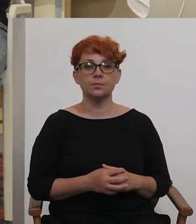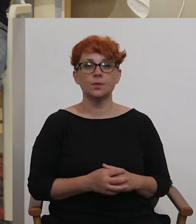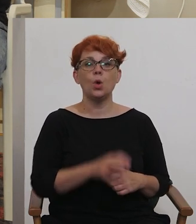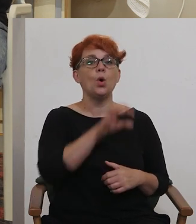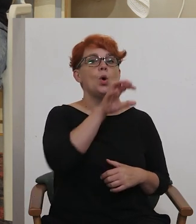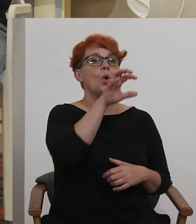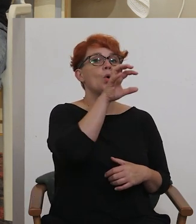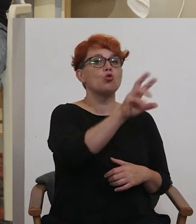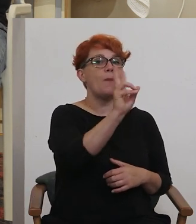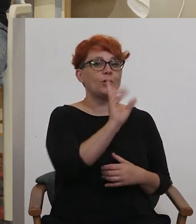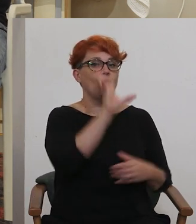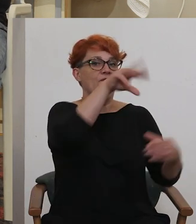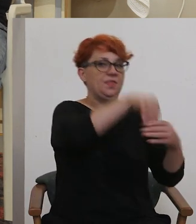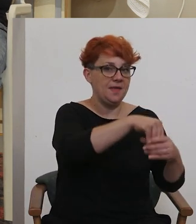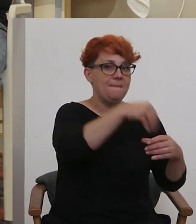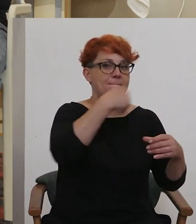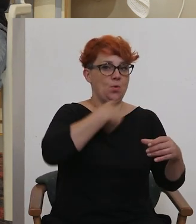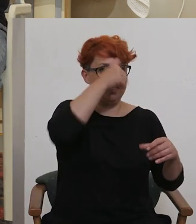bardzo brzydko przedstawione